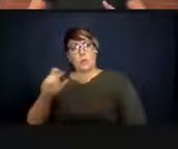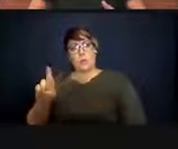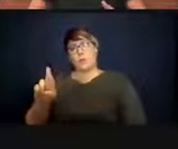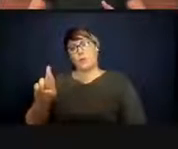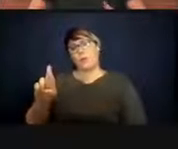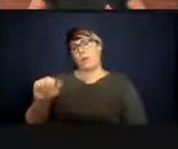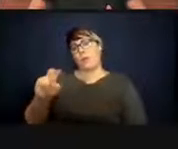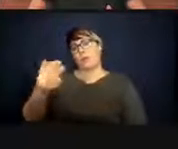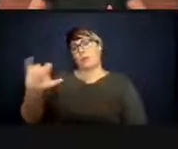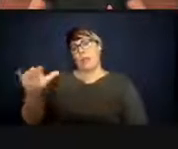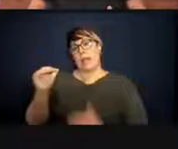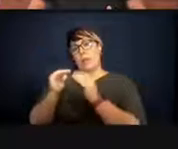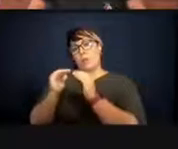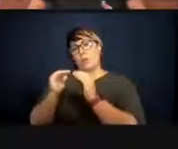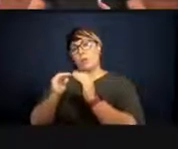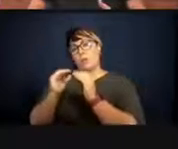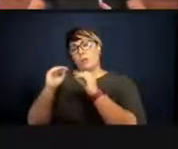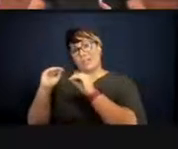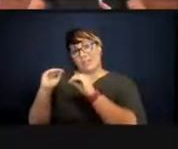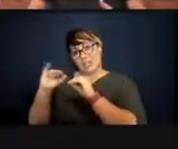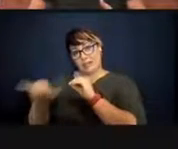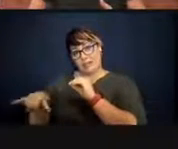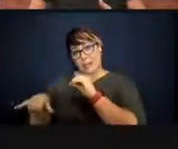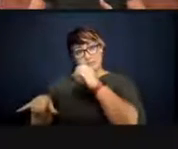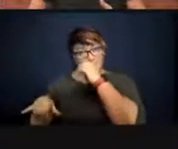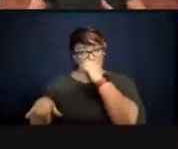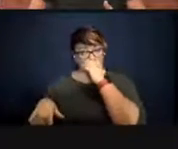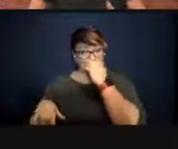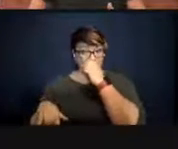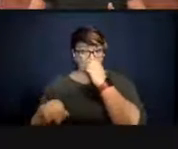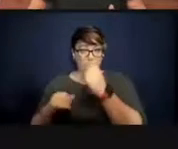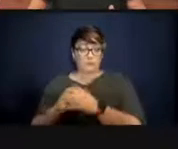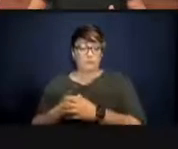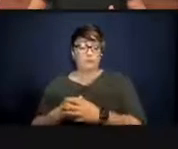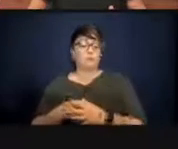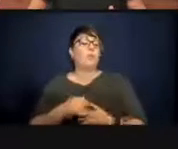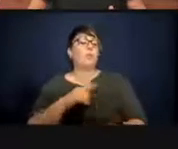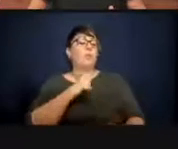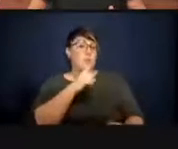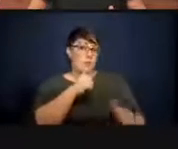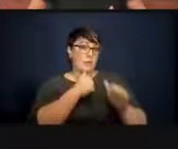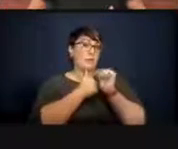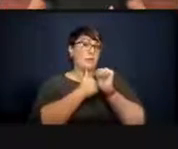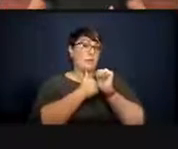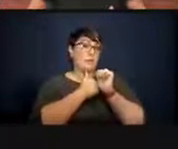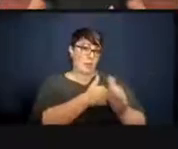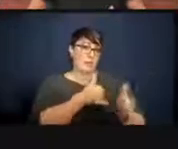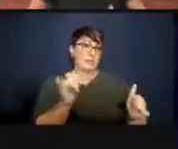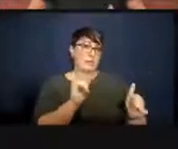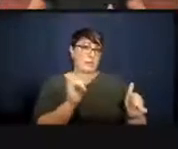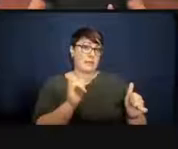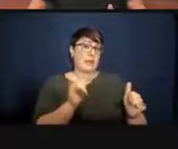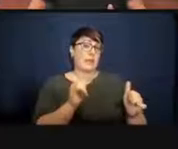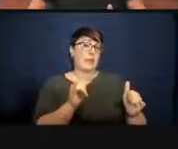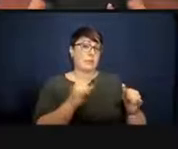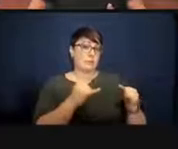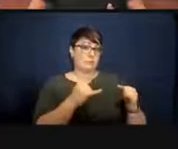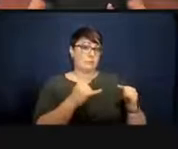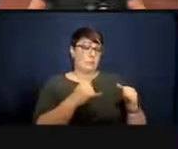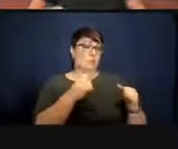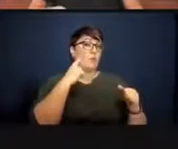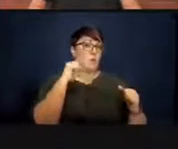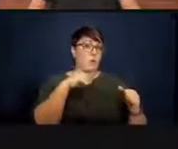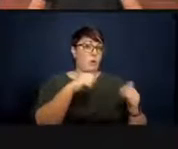نضمن الإنصاف في التعليم هذه المسارات في اختيار المدرسين؟ نعم، نحن نتبع